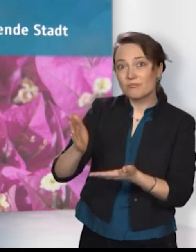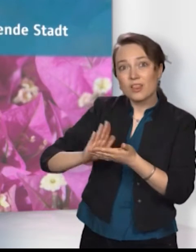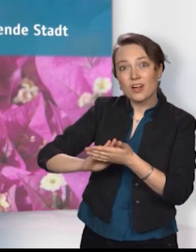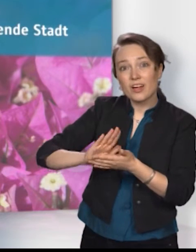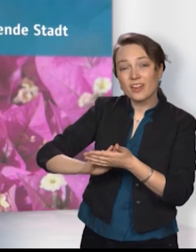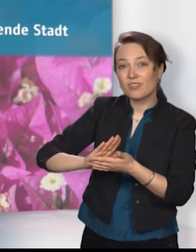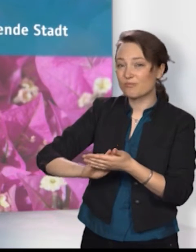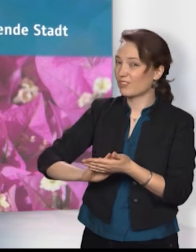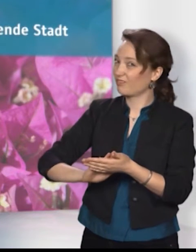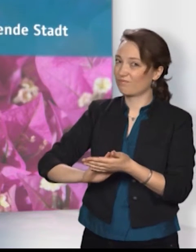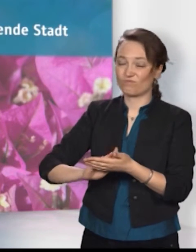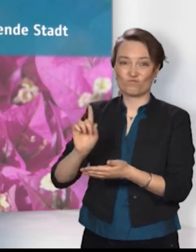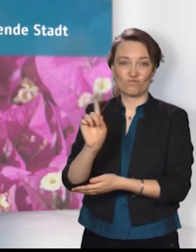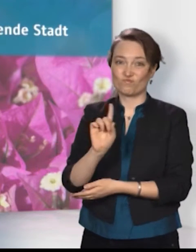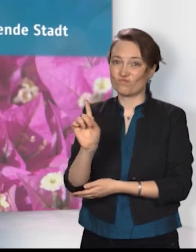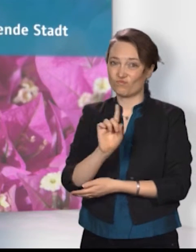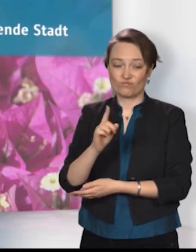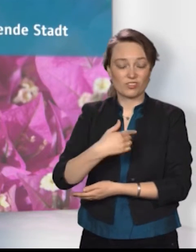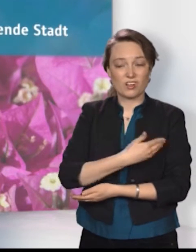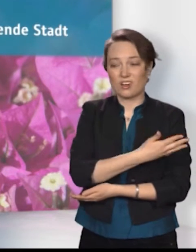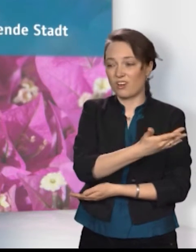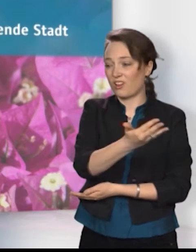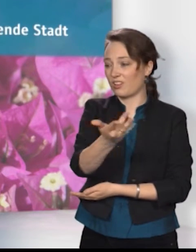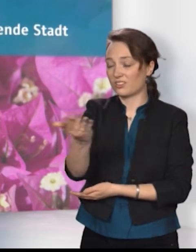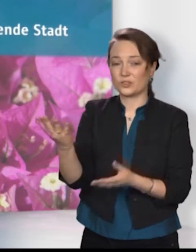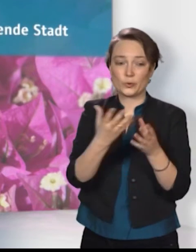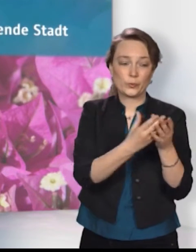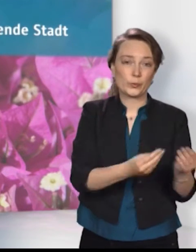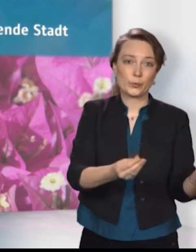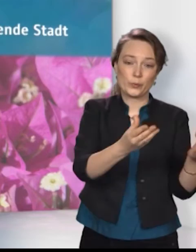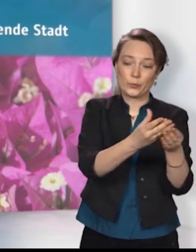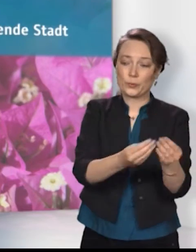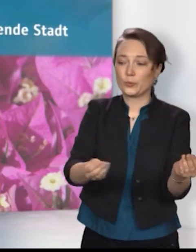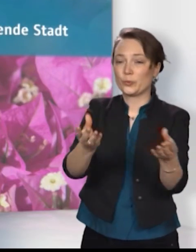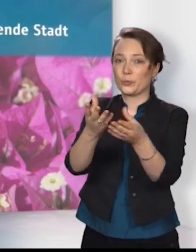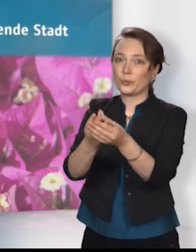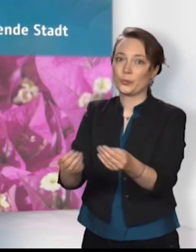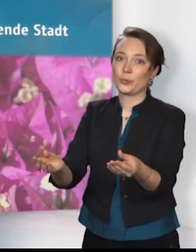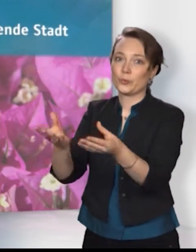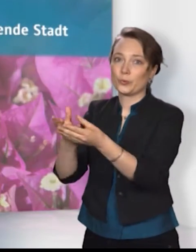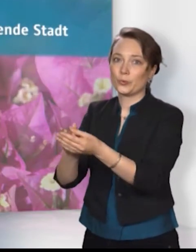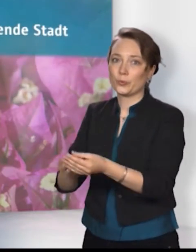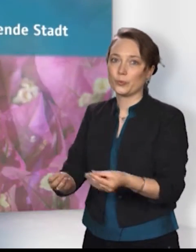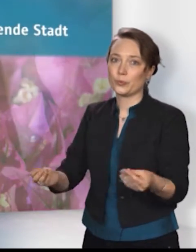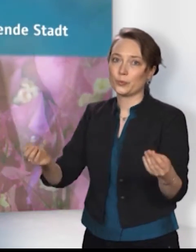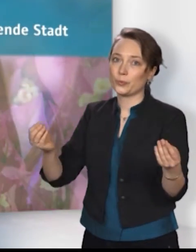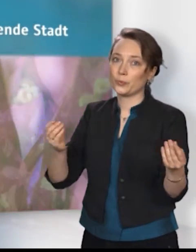davon bleibt, von alledem für alle